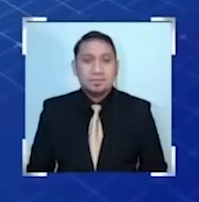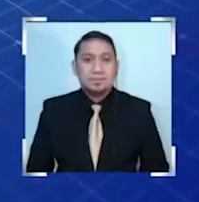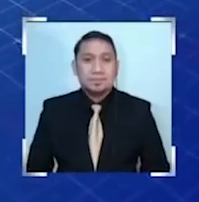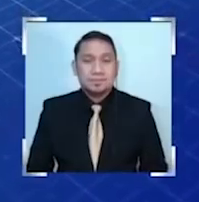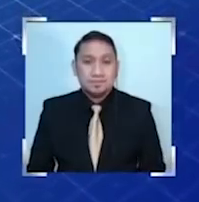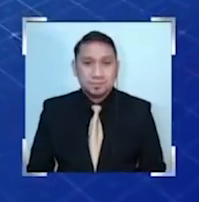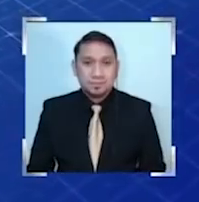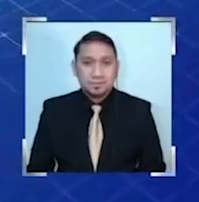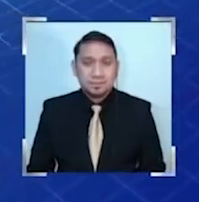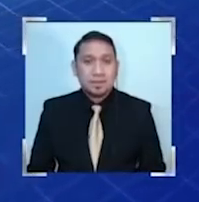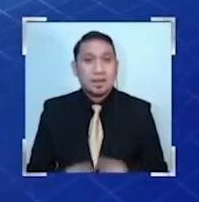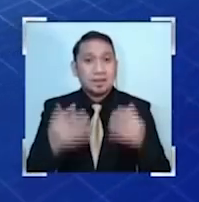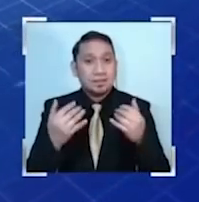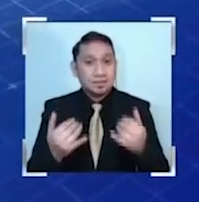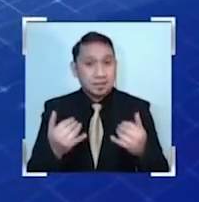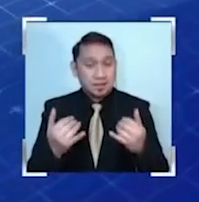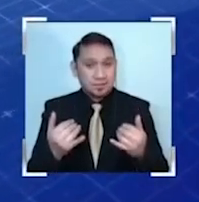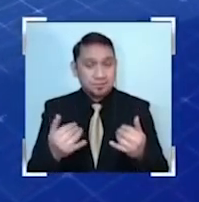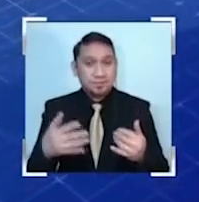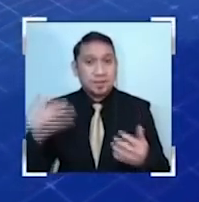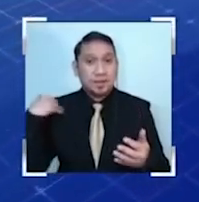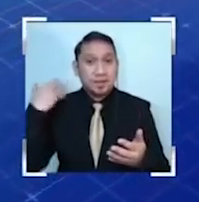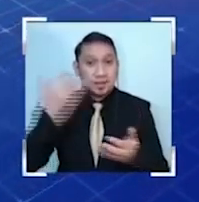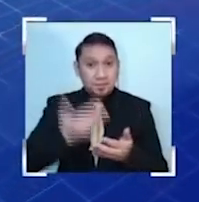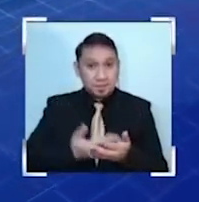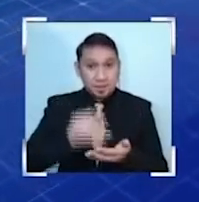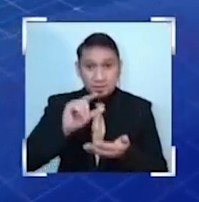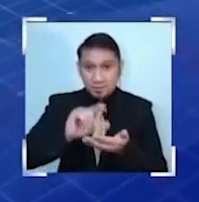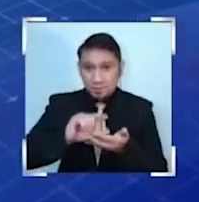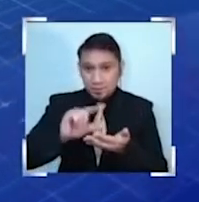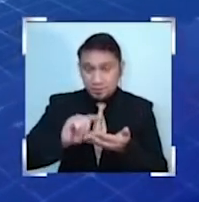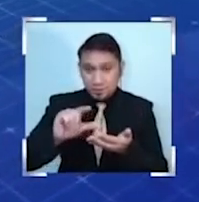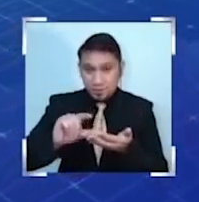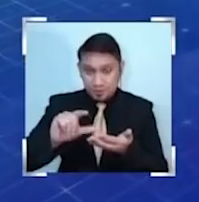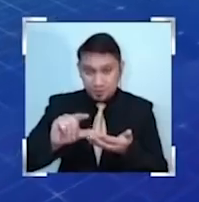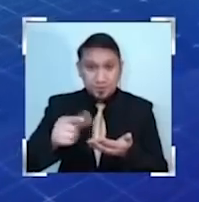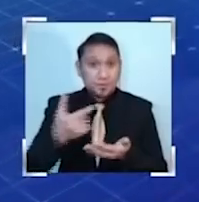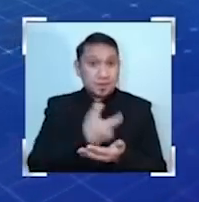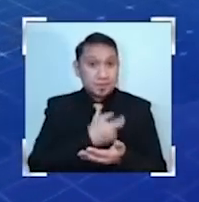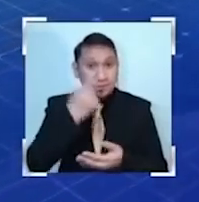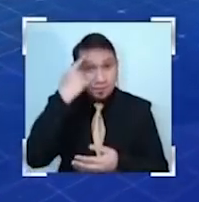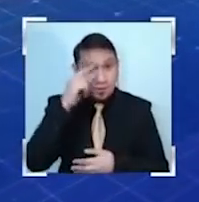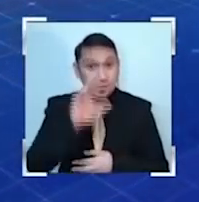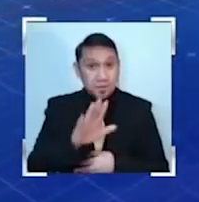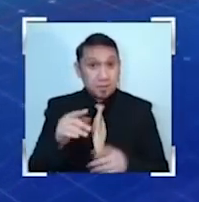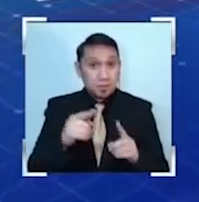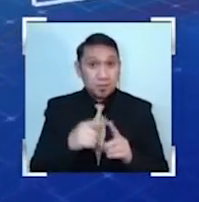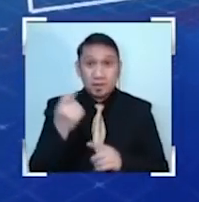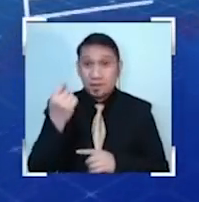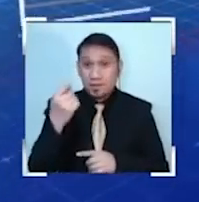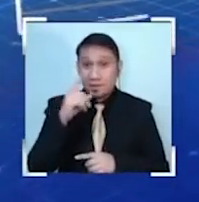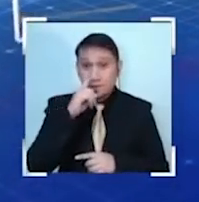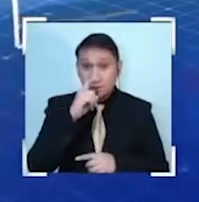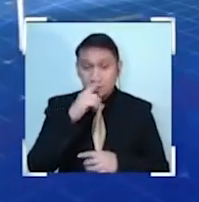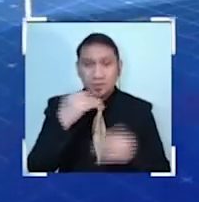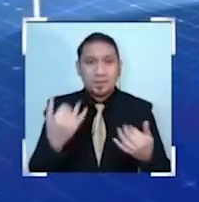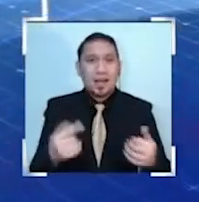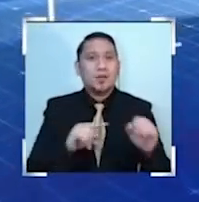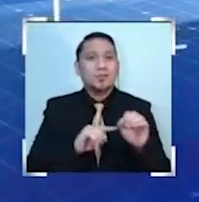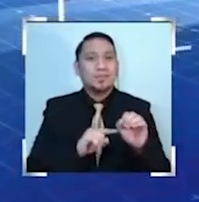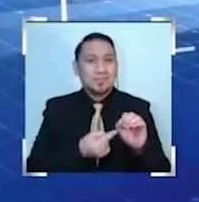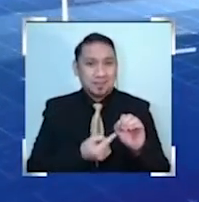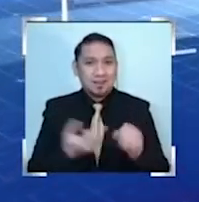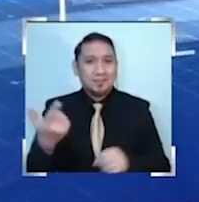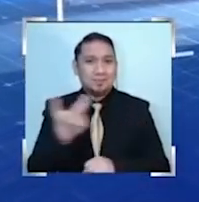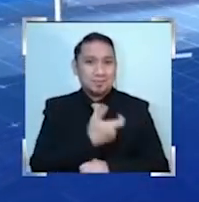Igan, ngayong nasa bansa ng mga COVID vaccine para sa mga 5 to 11 years old, sisimula na ang bakunahan sa kanila sa Lunes